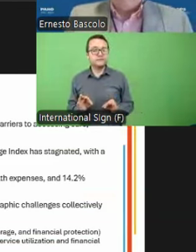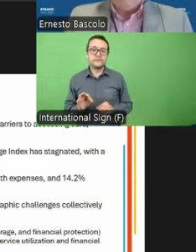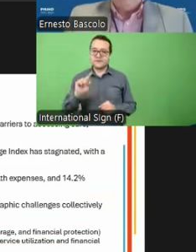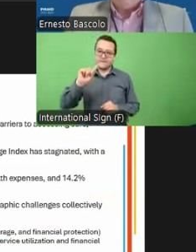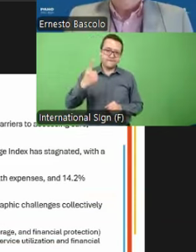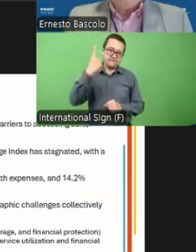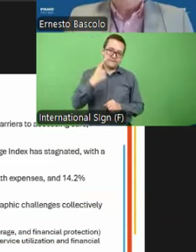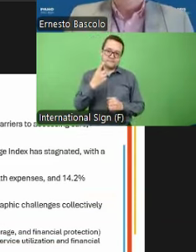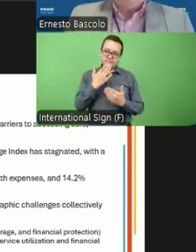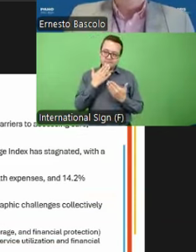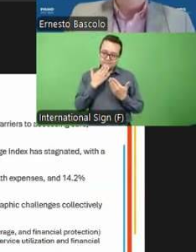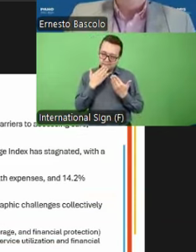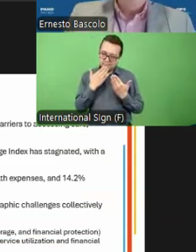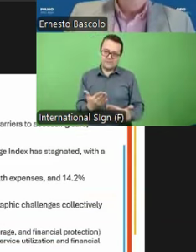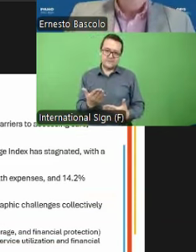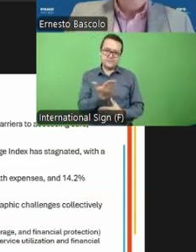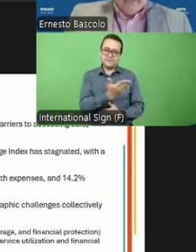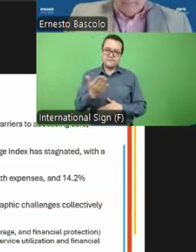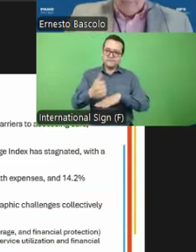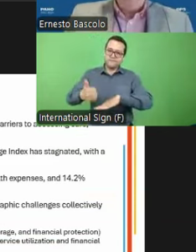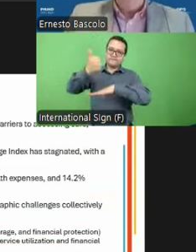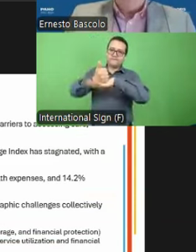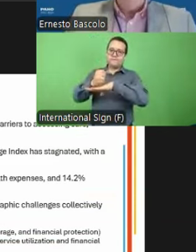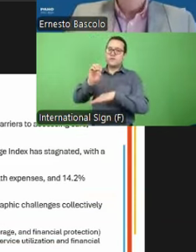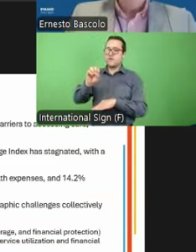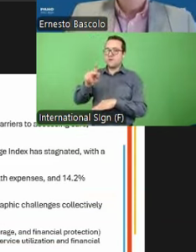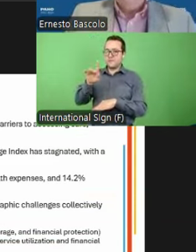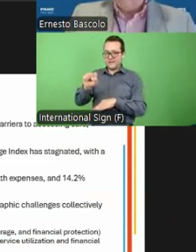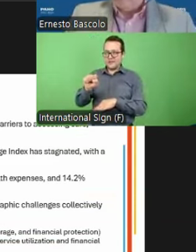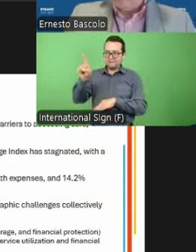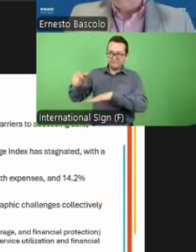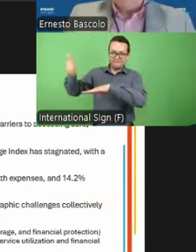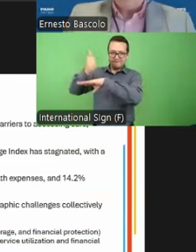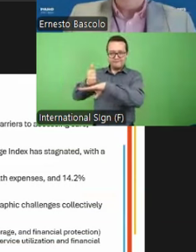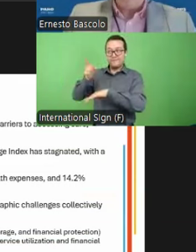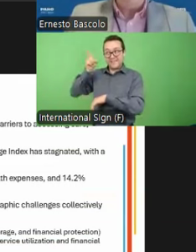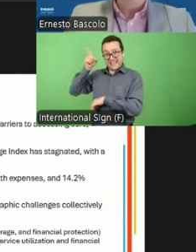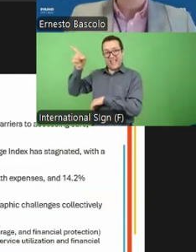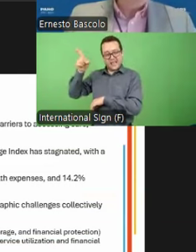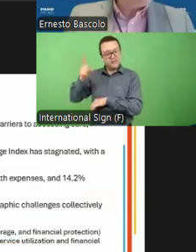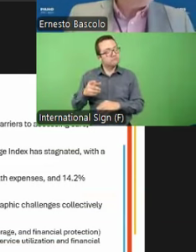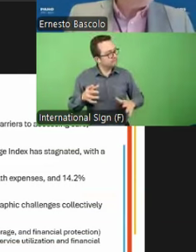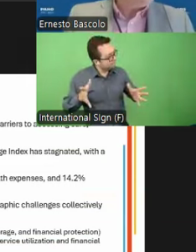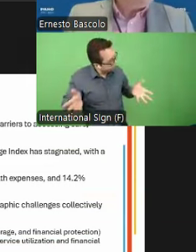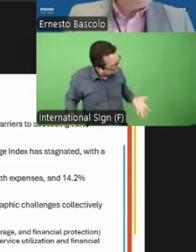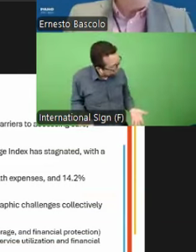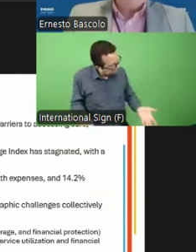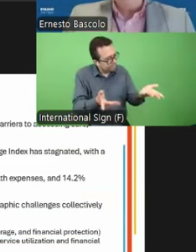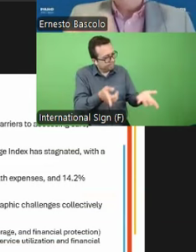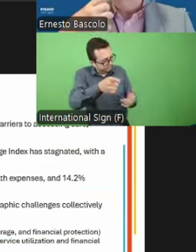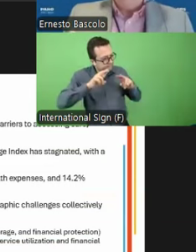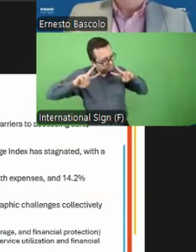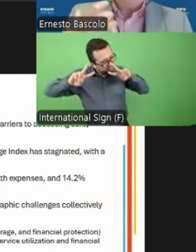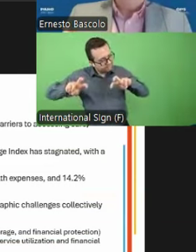primero al director del remercier tout OPS, d'abord le quien nos directeur de motivó, l'OPS ¿no? qui nous a a hacer este ejercicio, encouragés à faire a ce hacer